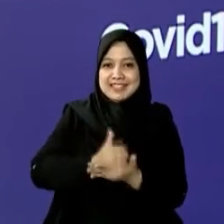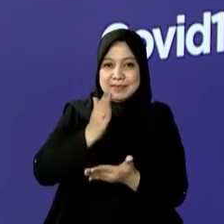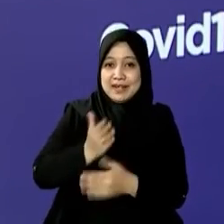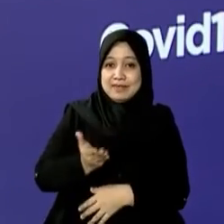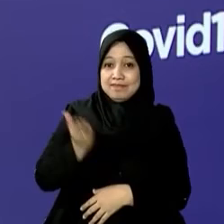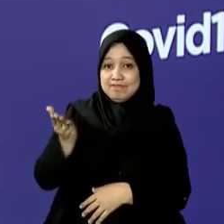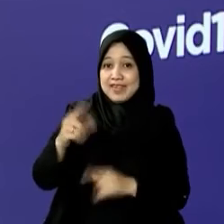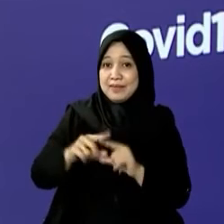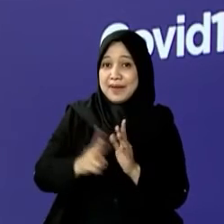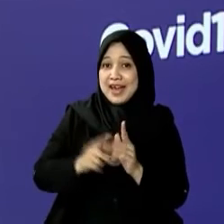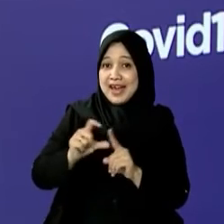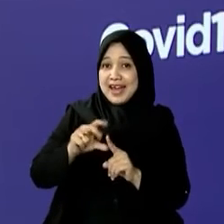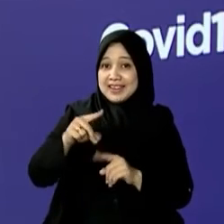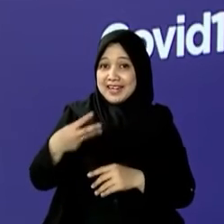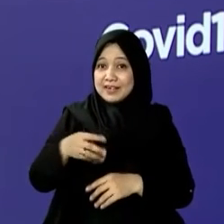silakan